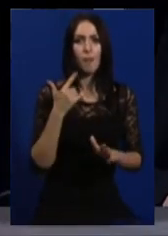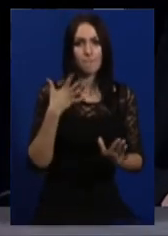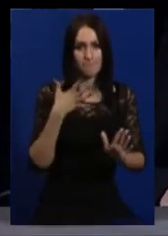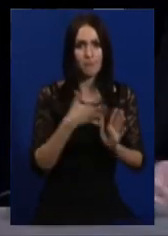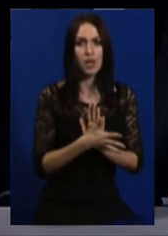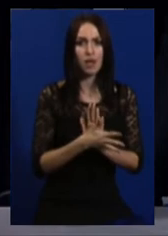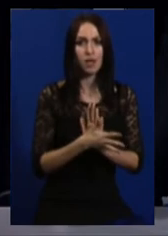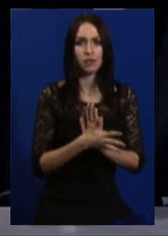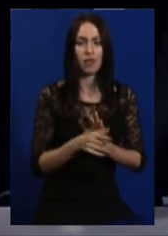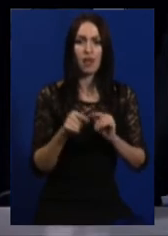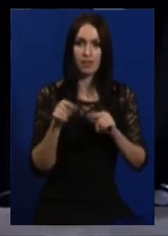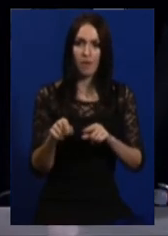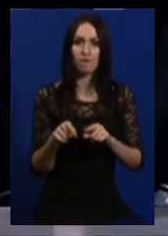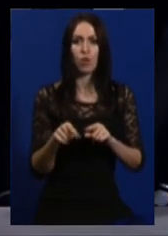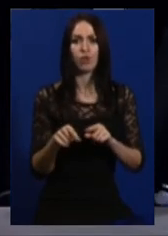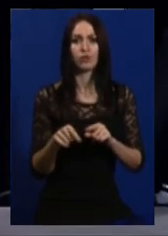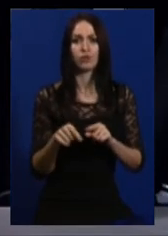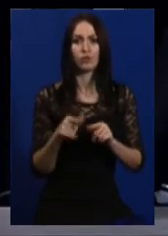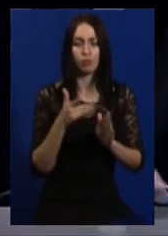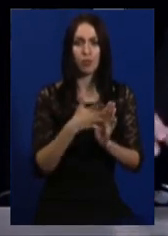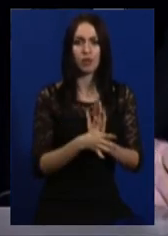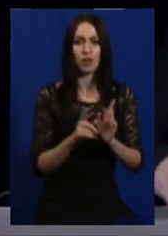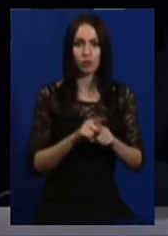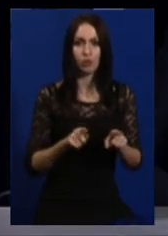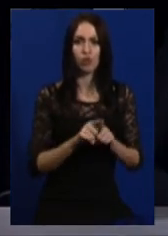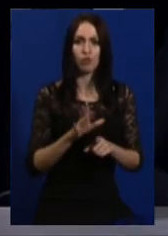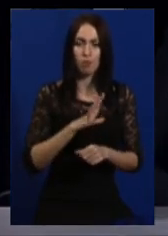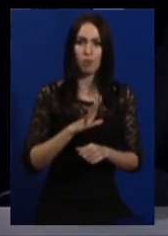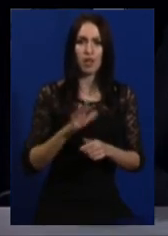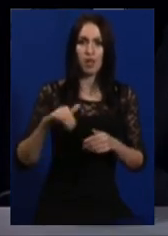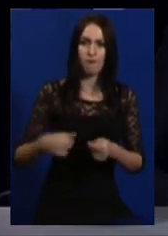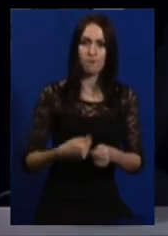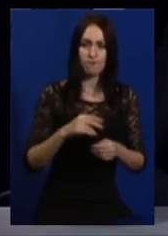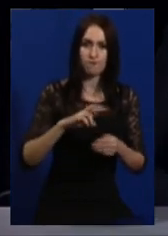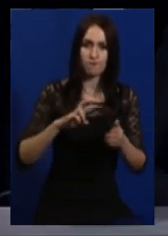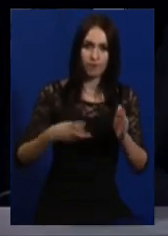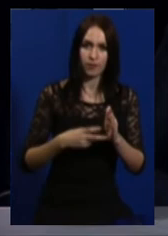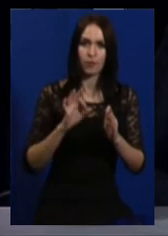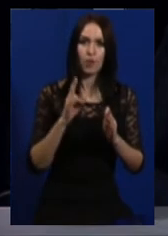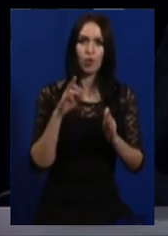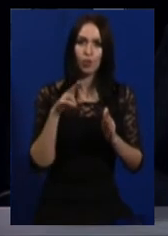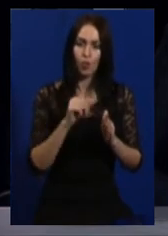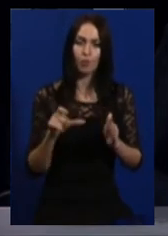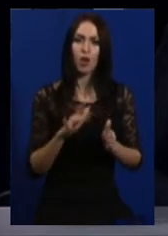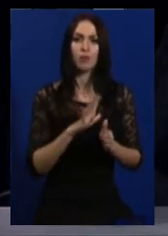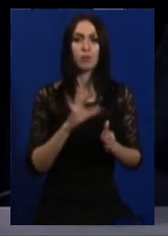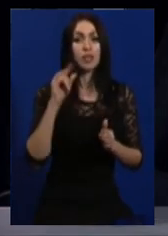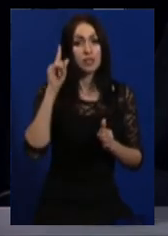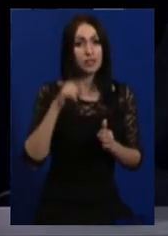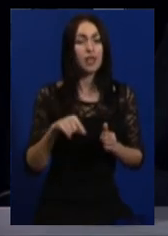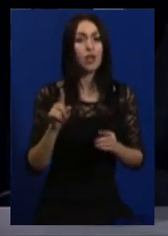того что тоже был в окопах он тоже знаете что такое